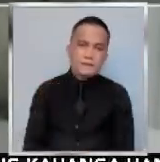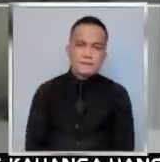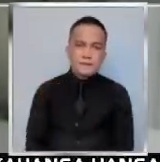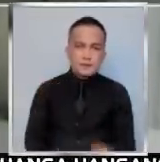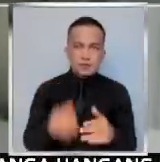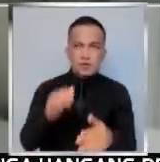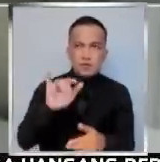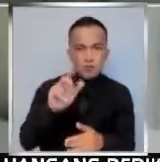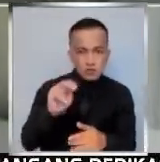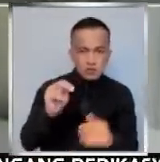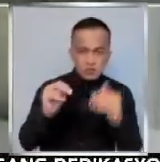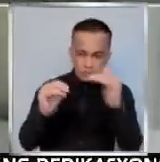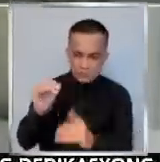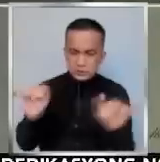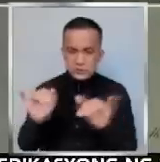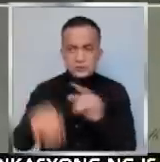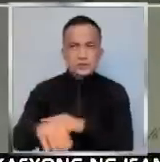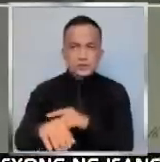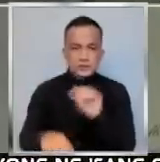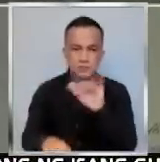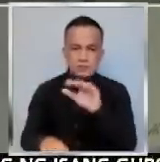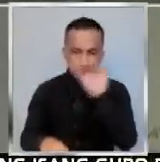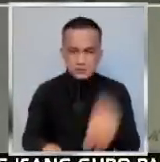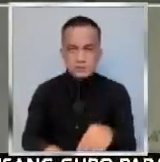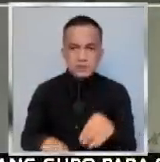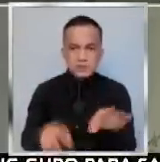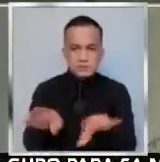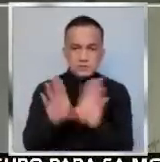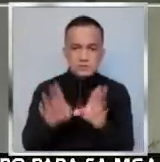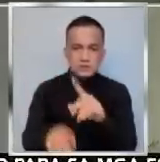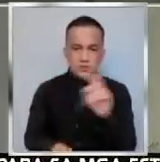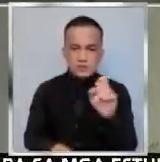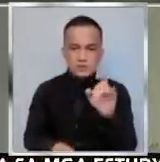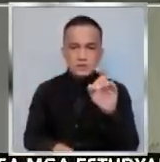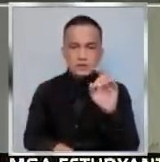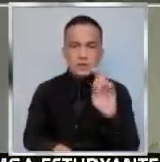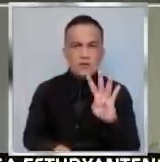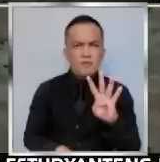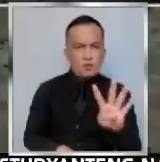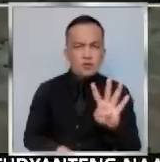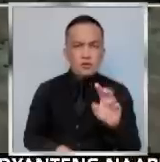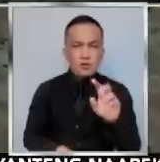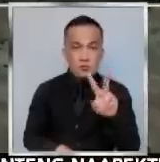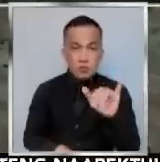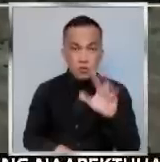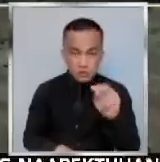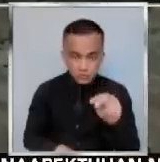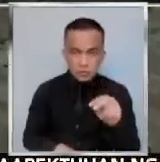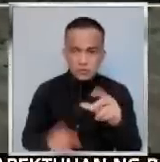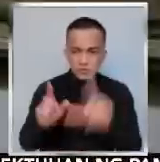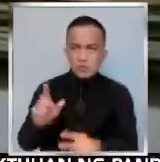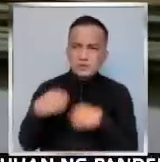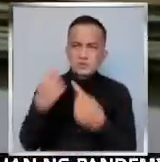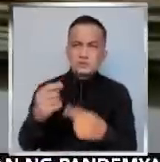parehong panahon, halos 15% o katumbas ng 184 won. Pinakamababa ito sa loob ng 13